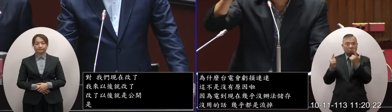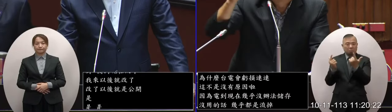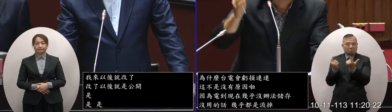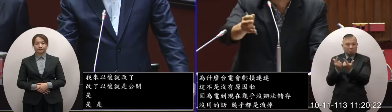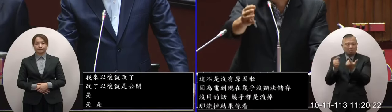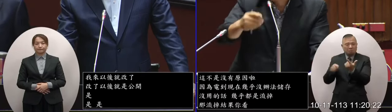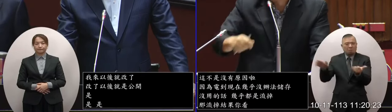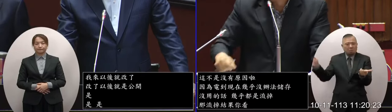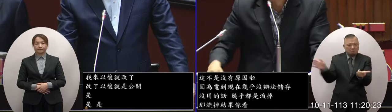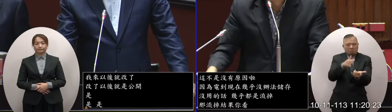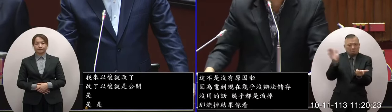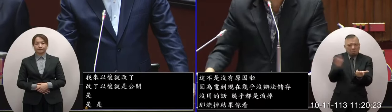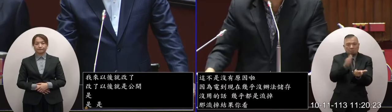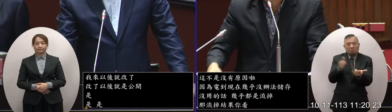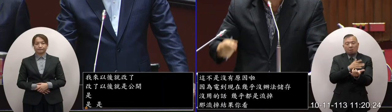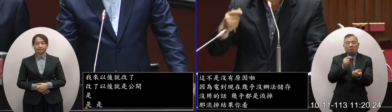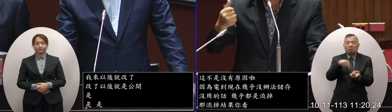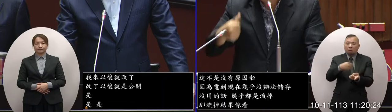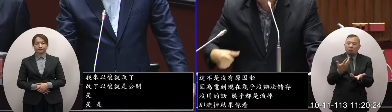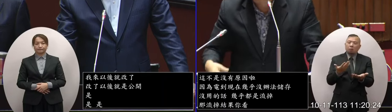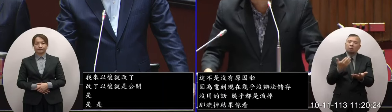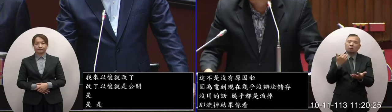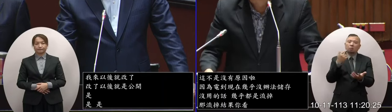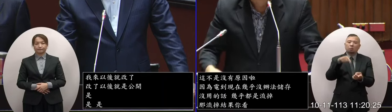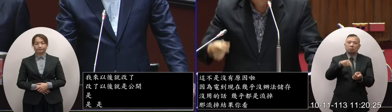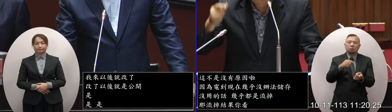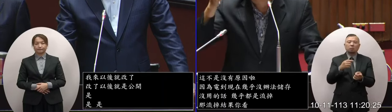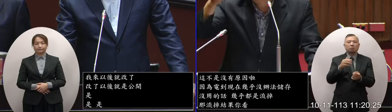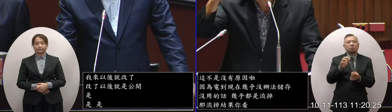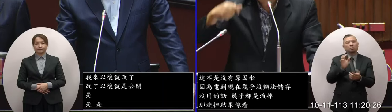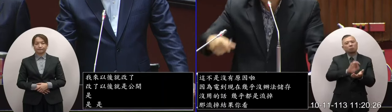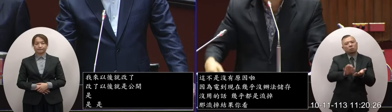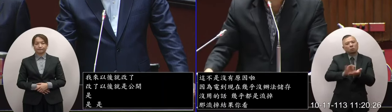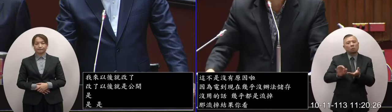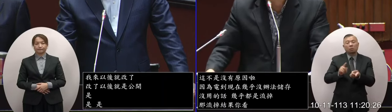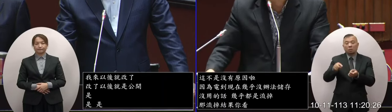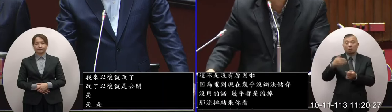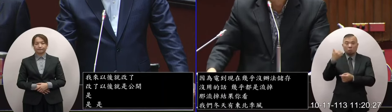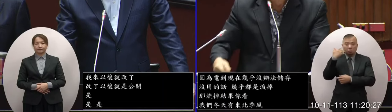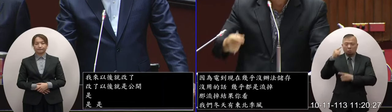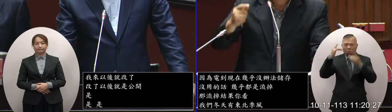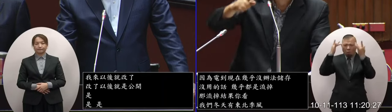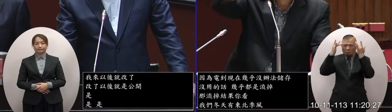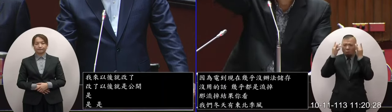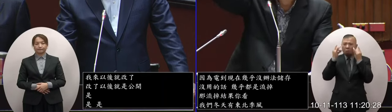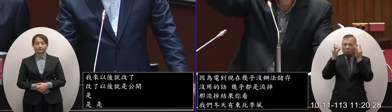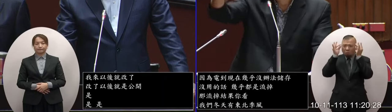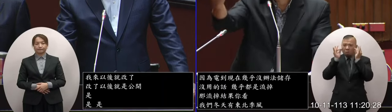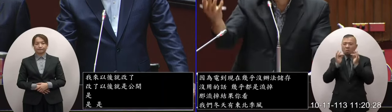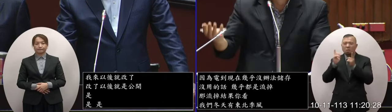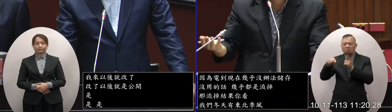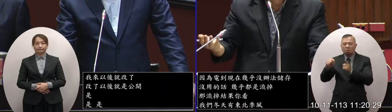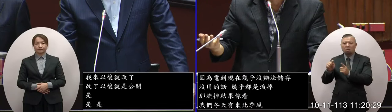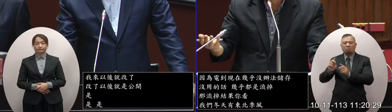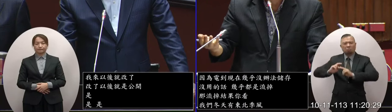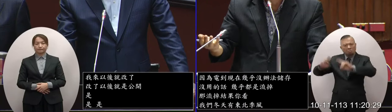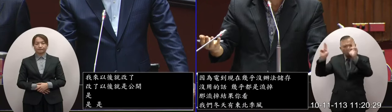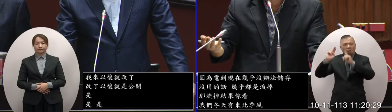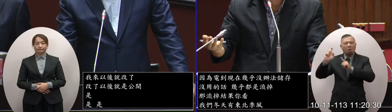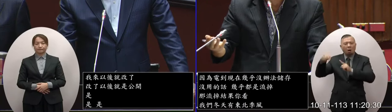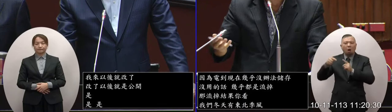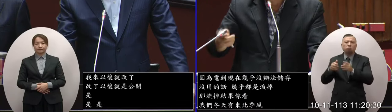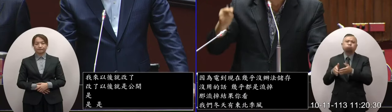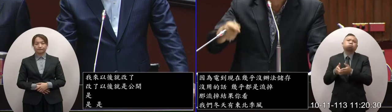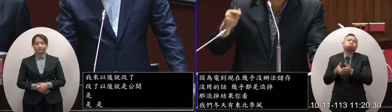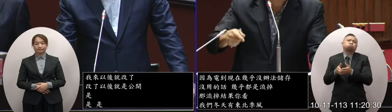转，花多少电，你要吸收多少。夏天呢，需要用大量电的时候，结果风机不转啊，